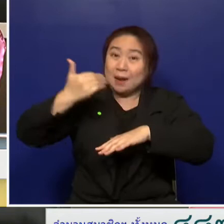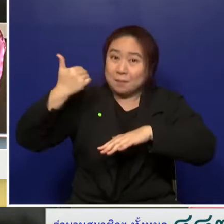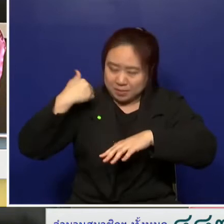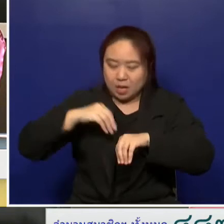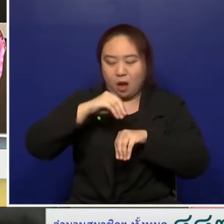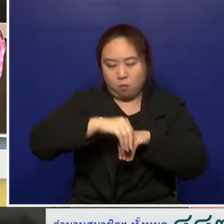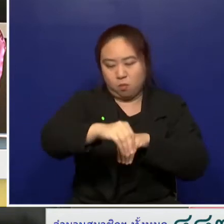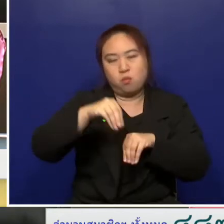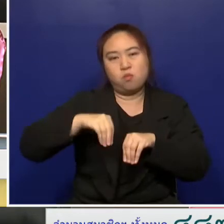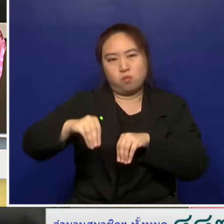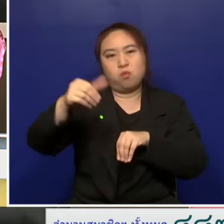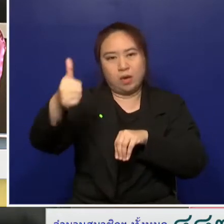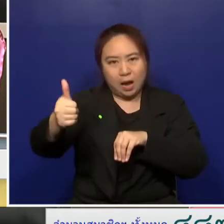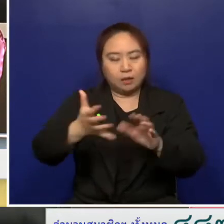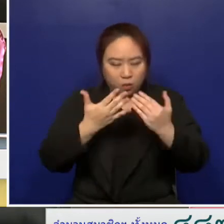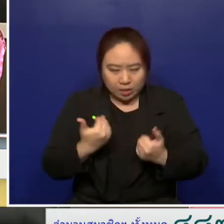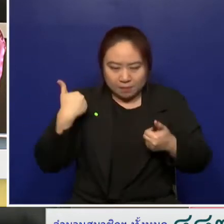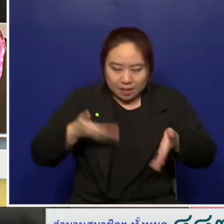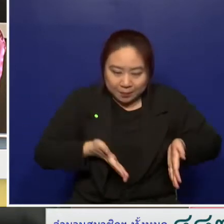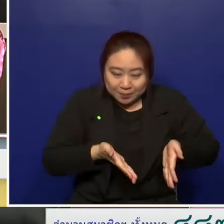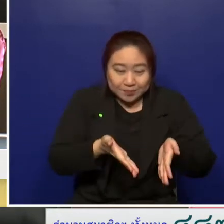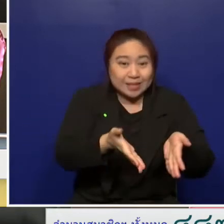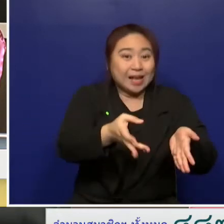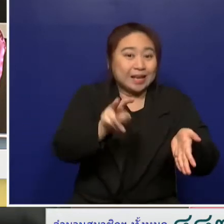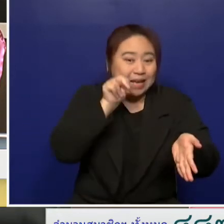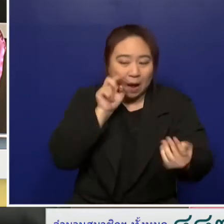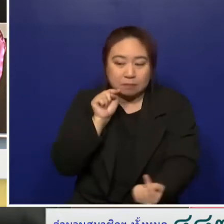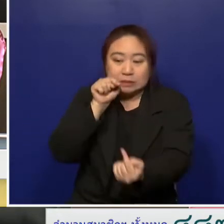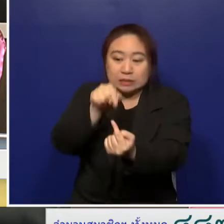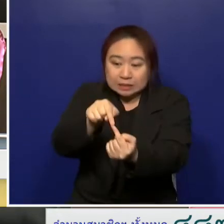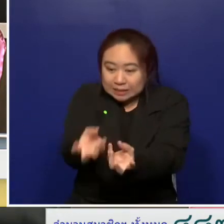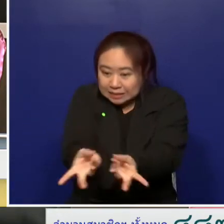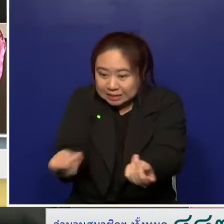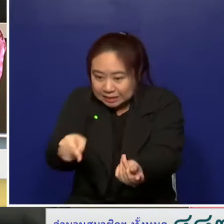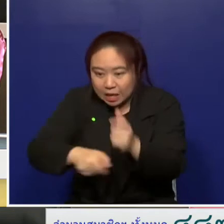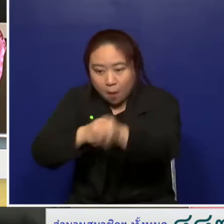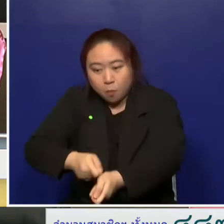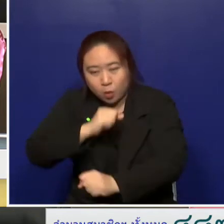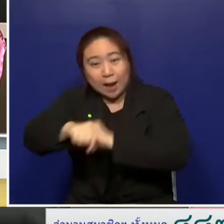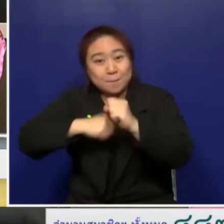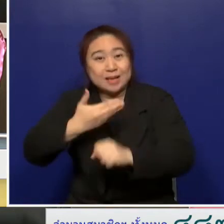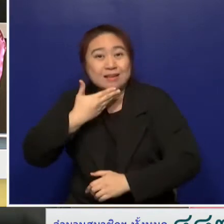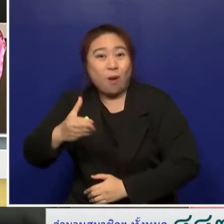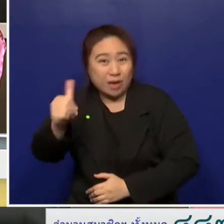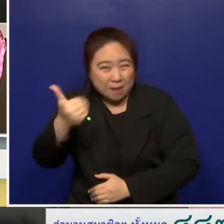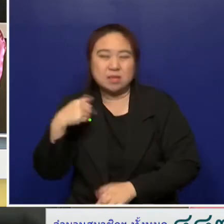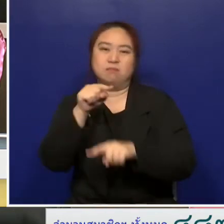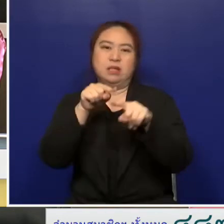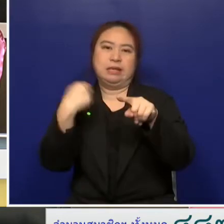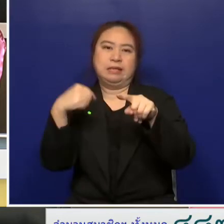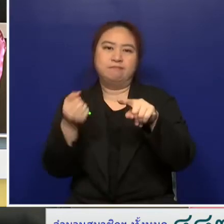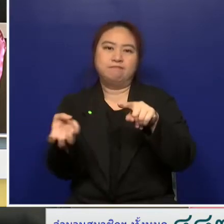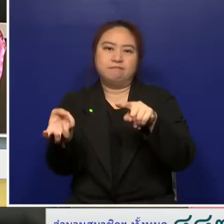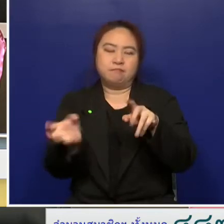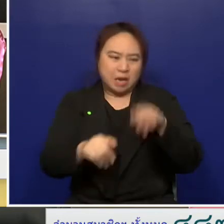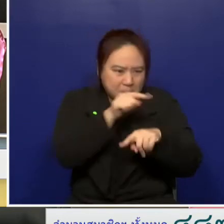พืนที่ใเขีดชนประทานที่มีสัยภาพในการพอปุกได้ตลดทงปีมีประมาณ 110 ดันั้นป้นที่โดยประมาณ